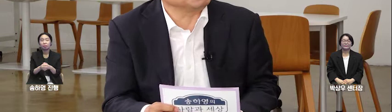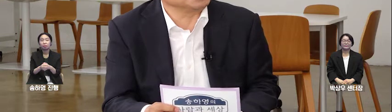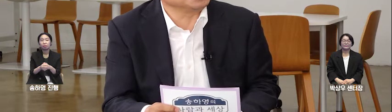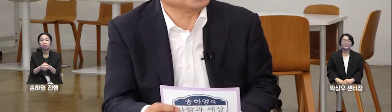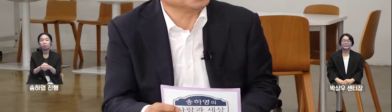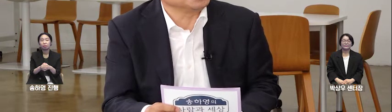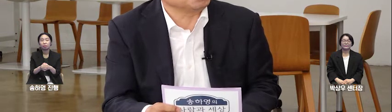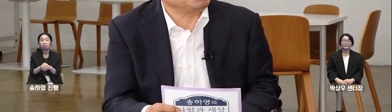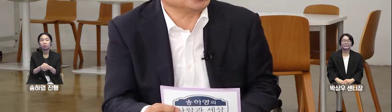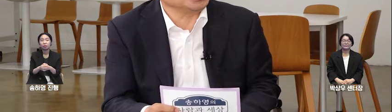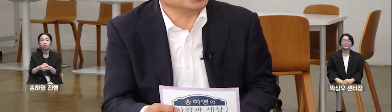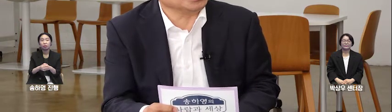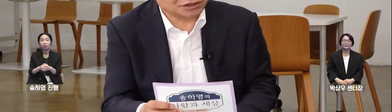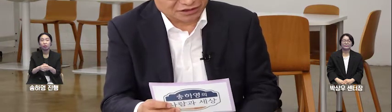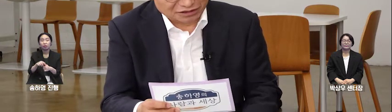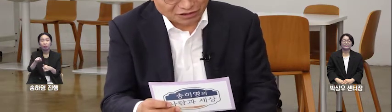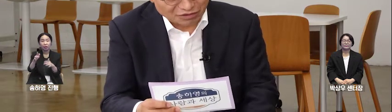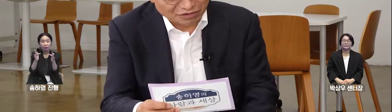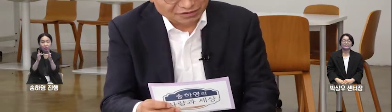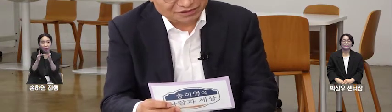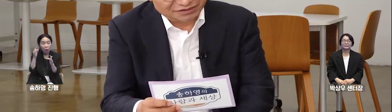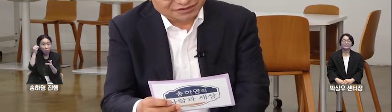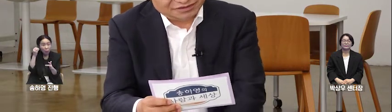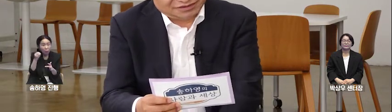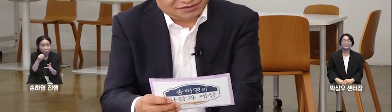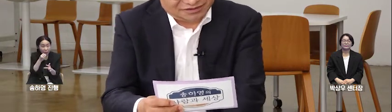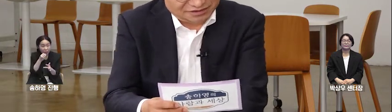그럼 지금 이 홈페이지에 있는 이거